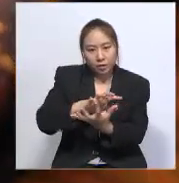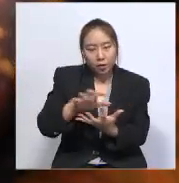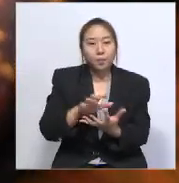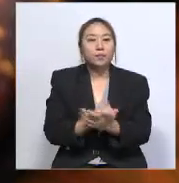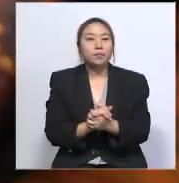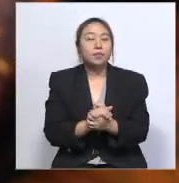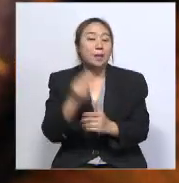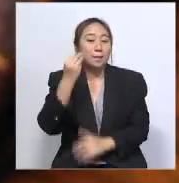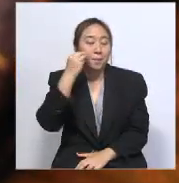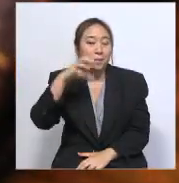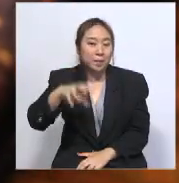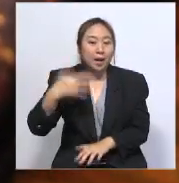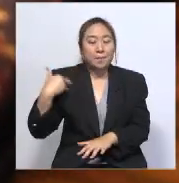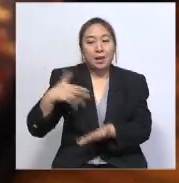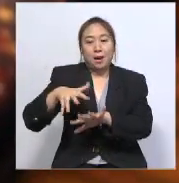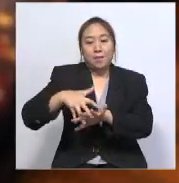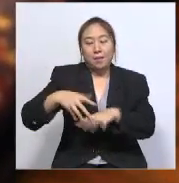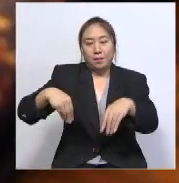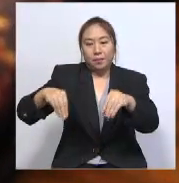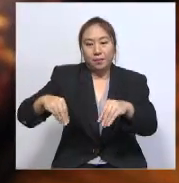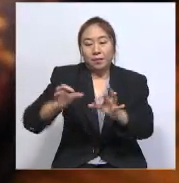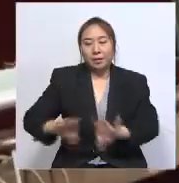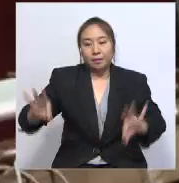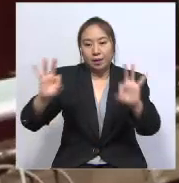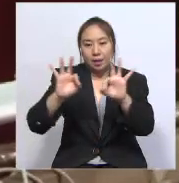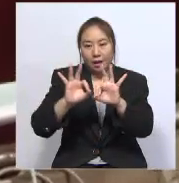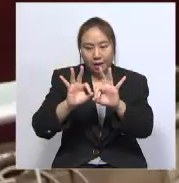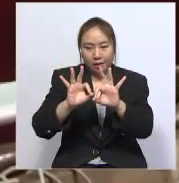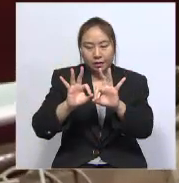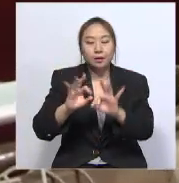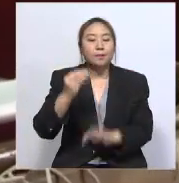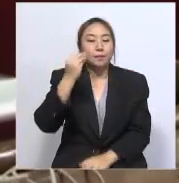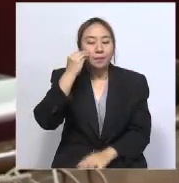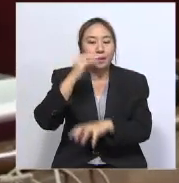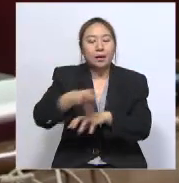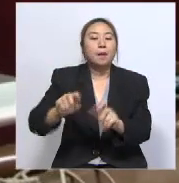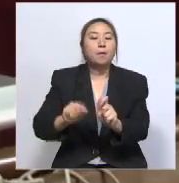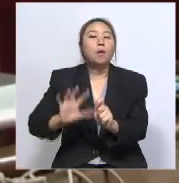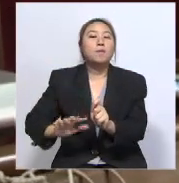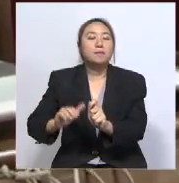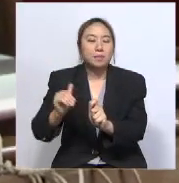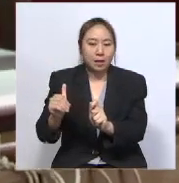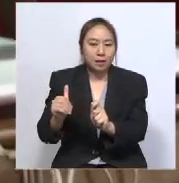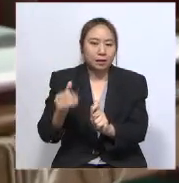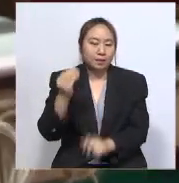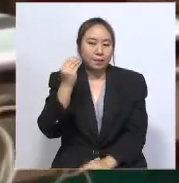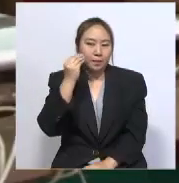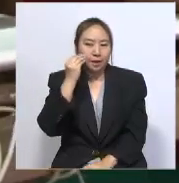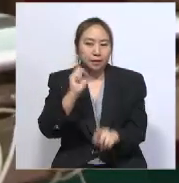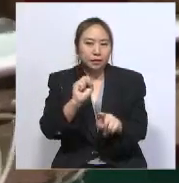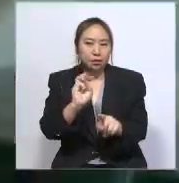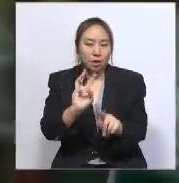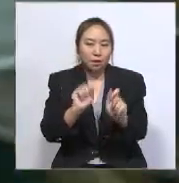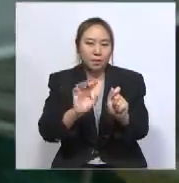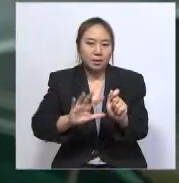แหล่งทอผ้าสำคัญคือบ้านขวาวศรีนรินทร์อำเภอขวาวศรีนรินทร์บ้านจันรมตำบลตะอองอำเภอเมืองจังหวัดสุรินทร์บ้านสวายตำบลสวายอำเภอ